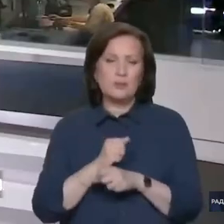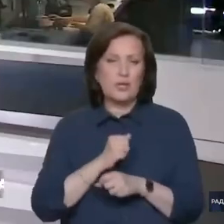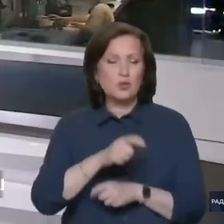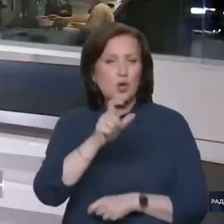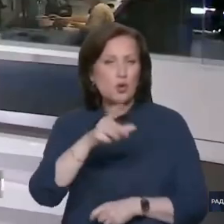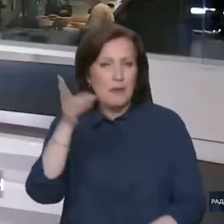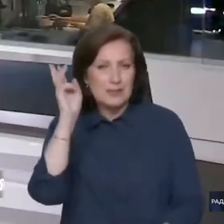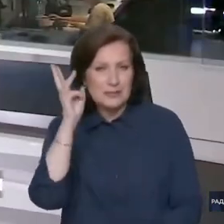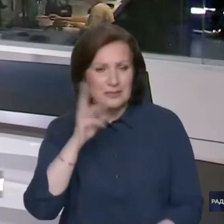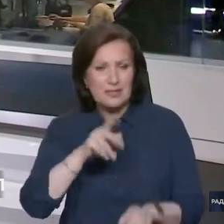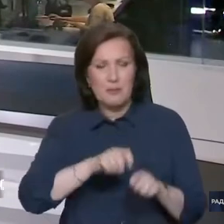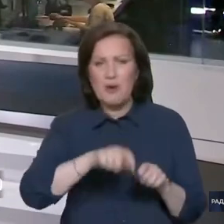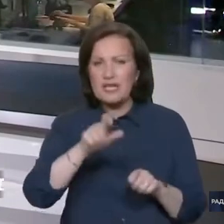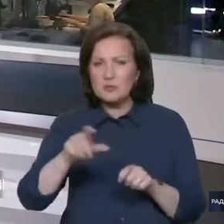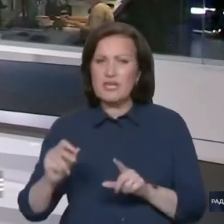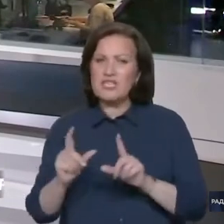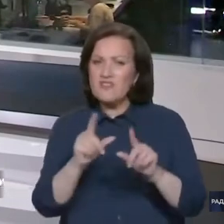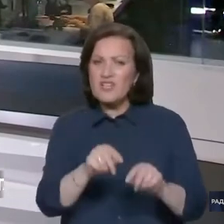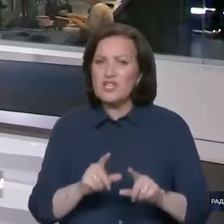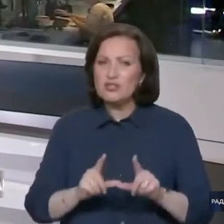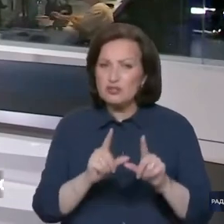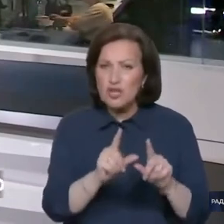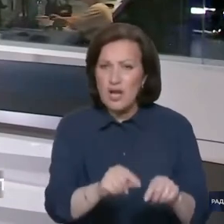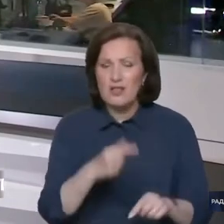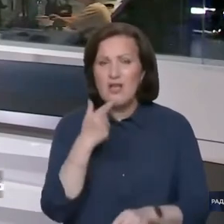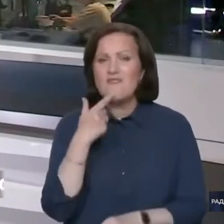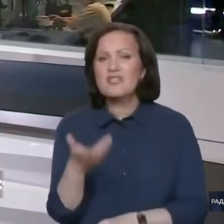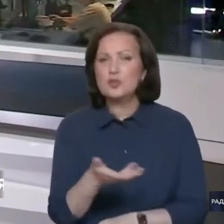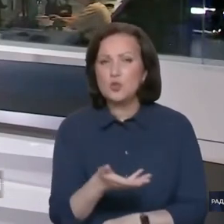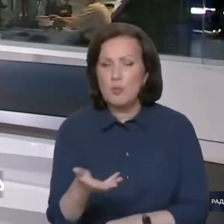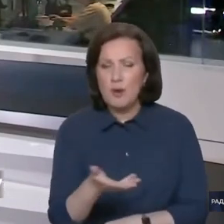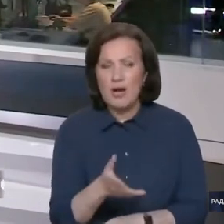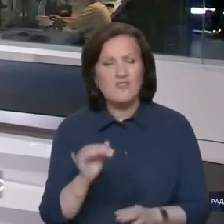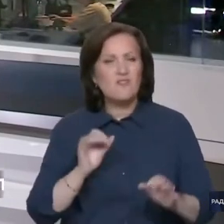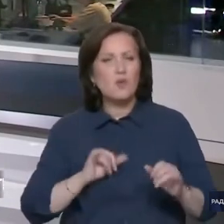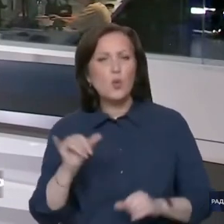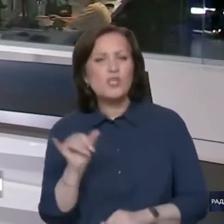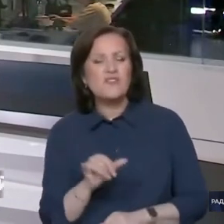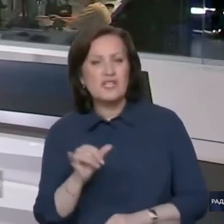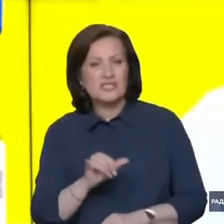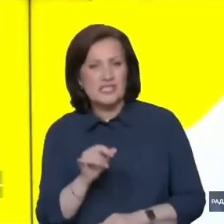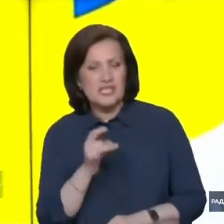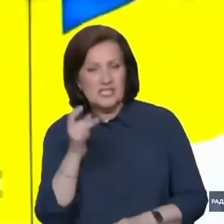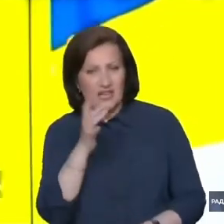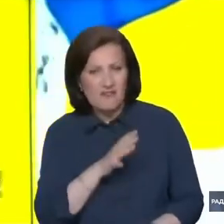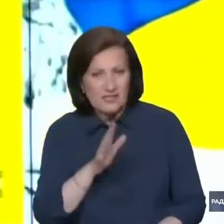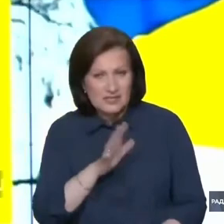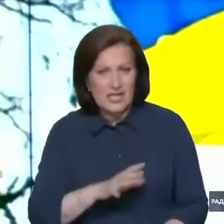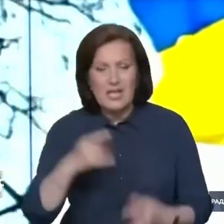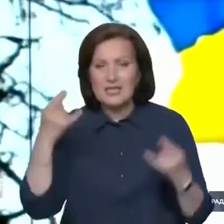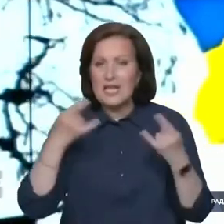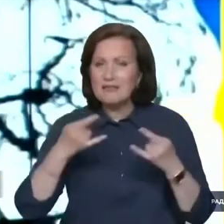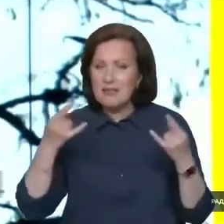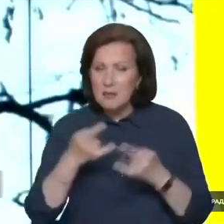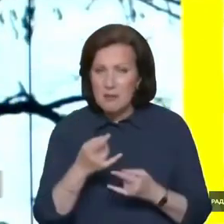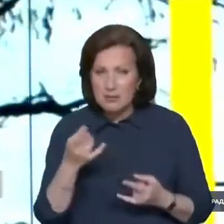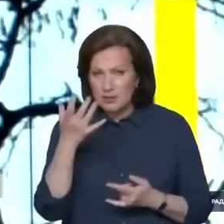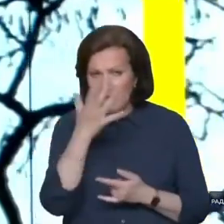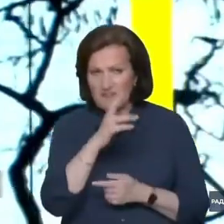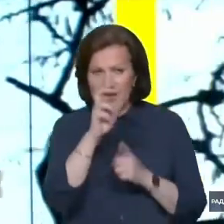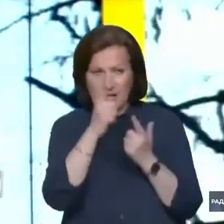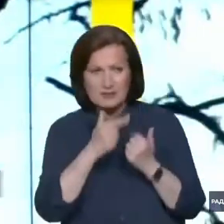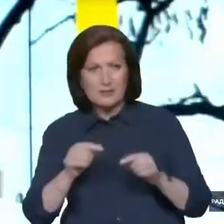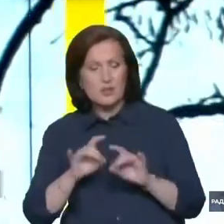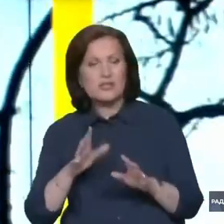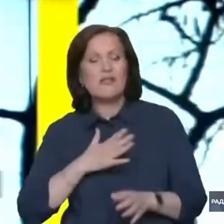дипломатія. Наші експерти виїжджали вже кілька разів, виступали в університетах африканських країн, на телебаченні африканських країн,